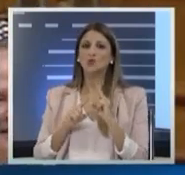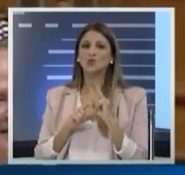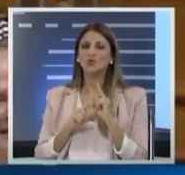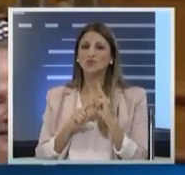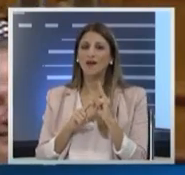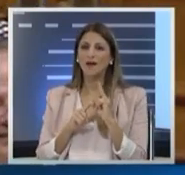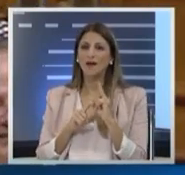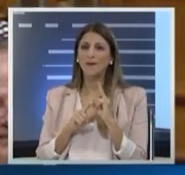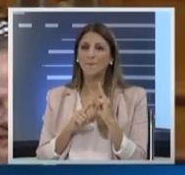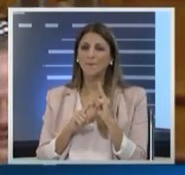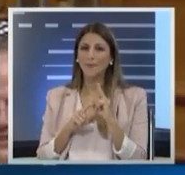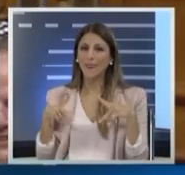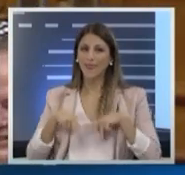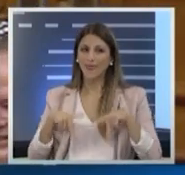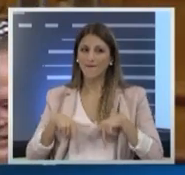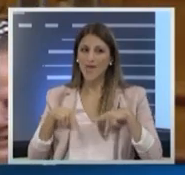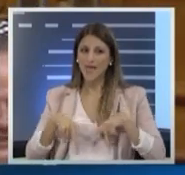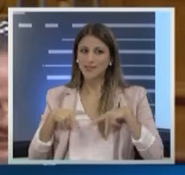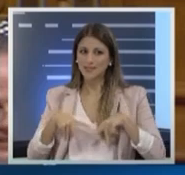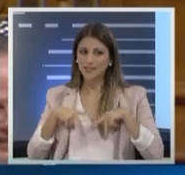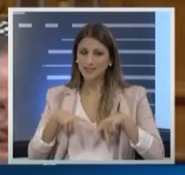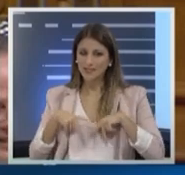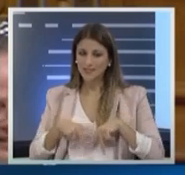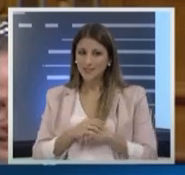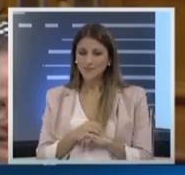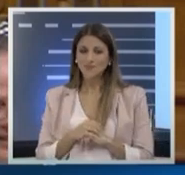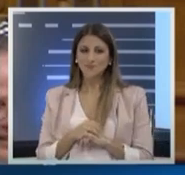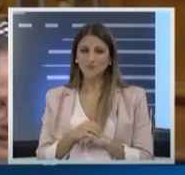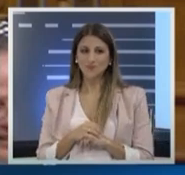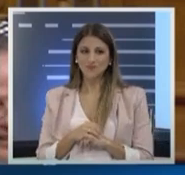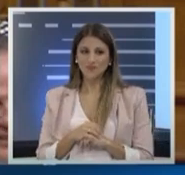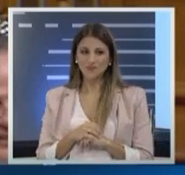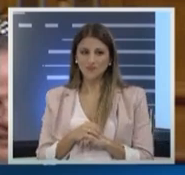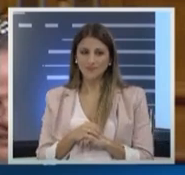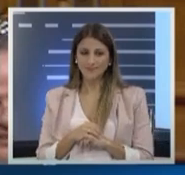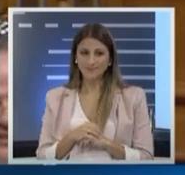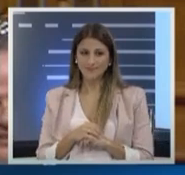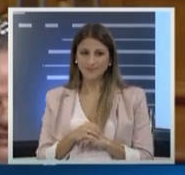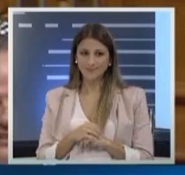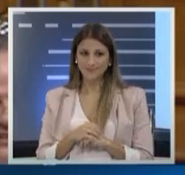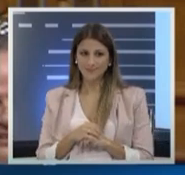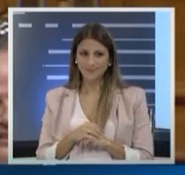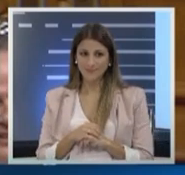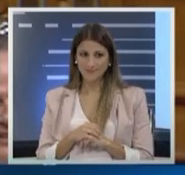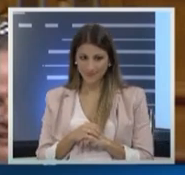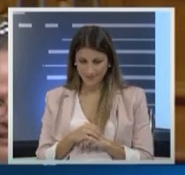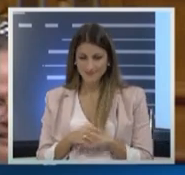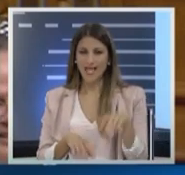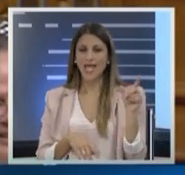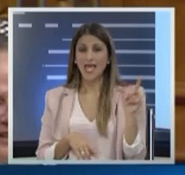αστυνομικής ταυτότητας που κρατάτε, κρατάνε όλοι οι Έλληνες που έχουν αστυνομική ταυτότητα, αναγράφεται στα